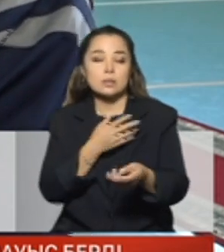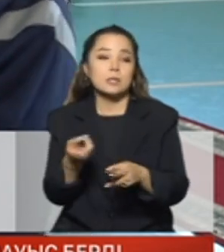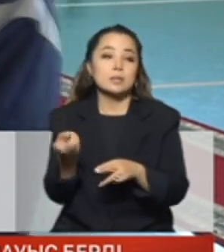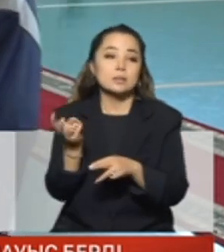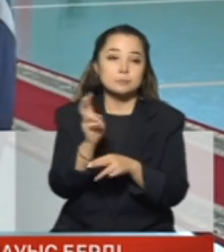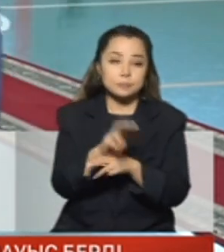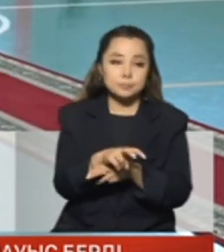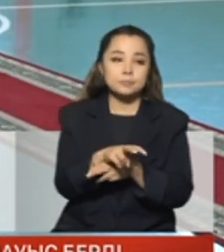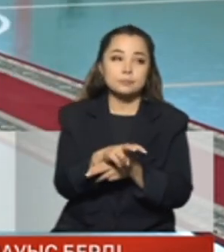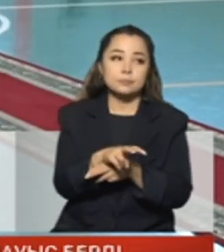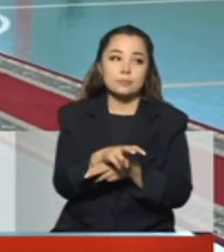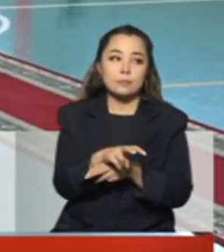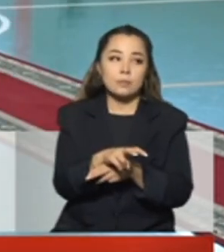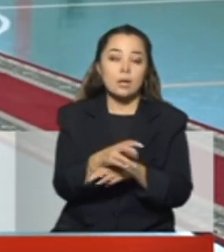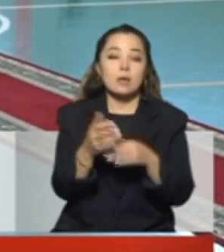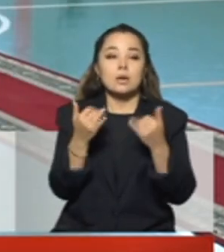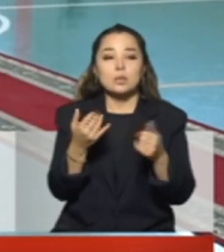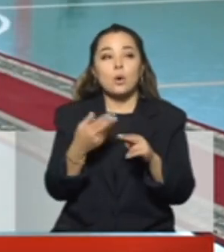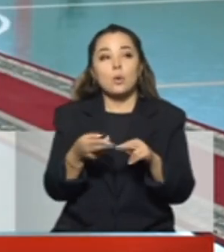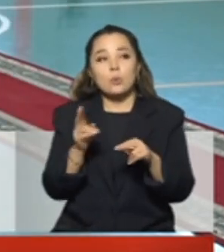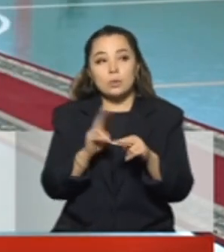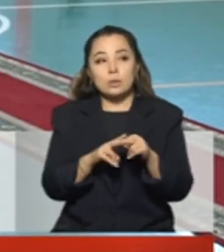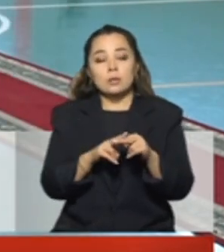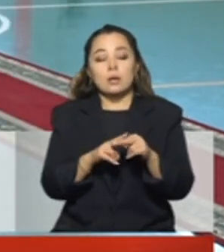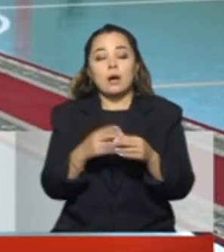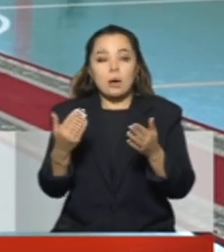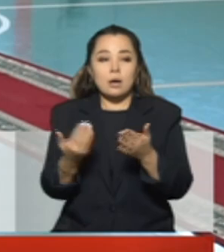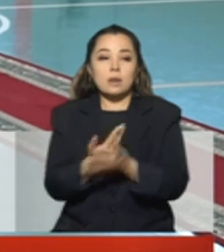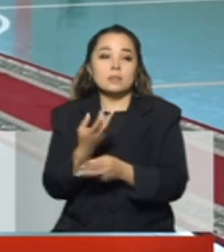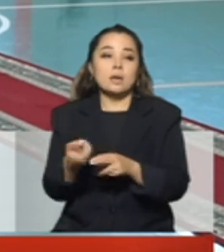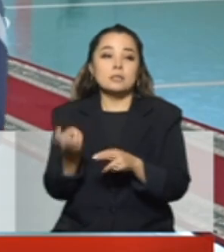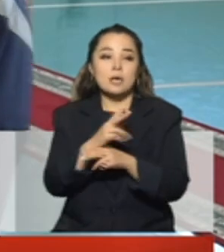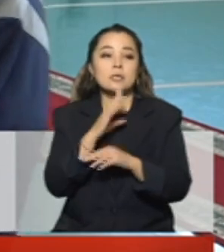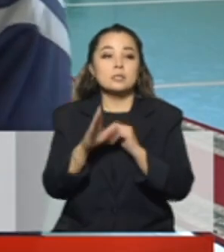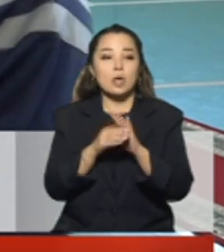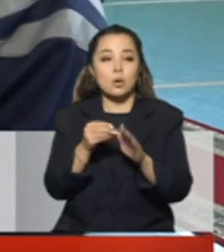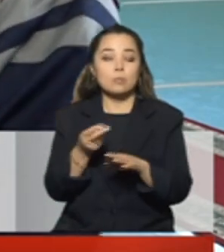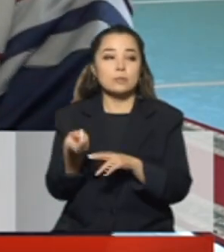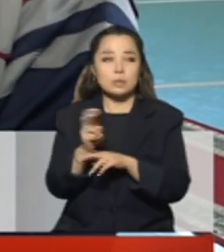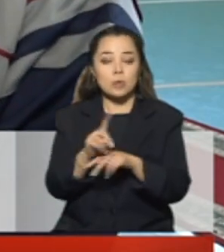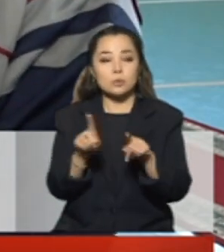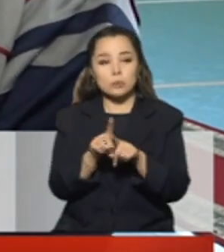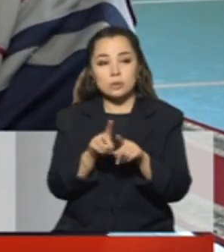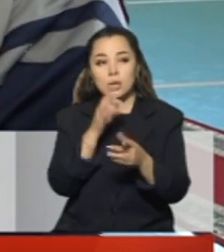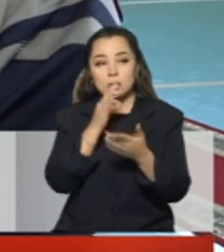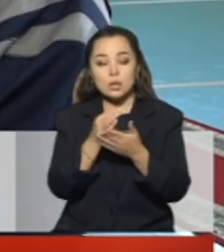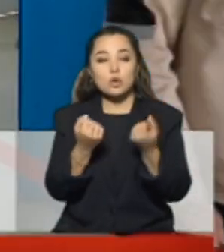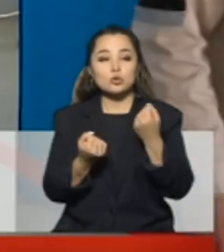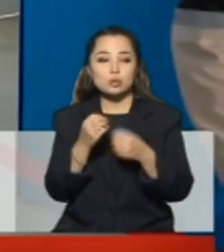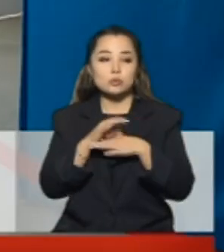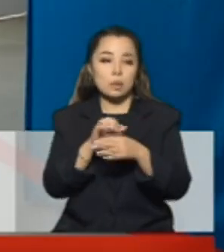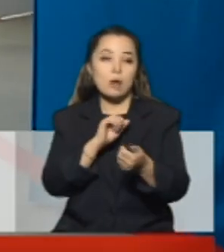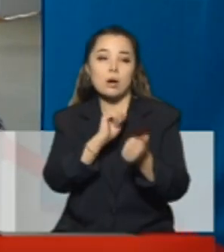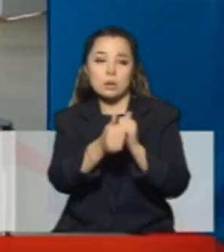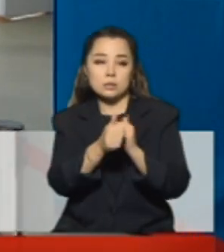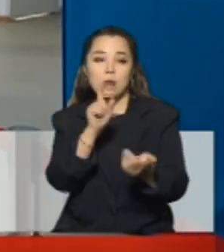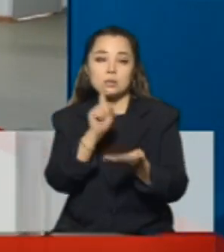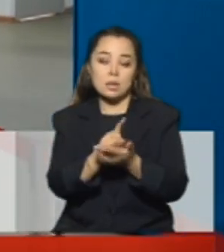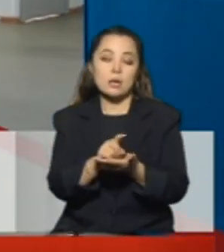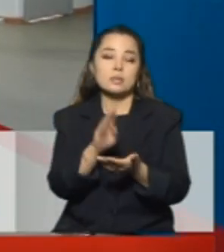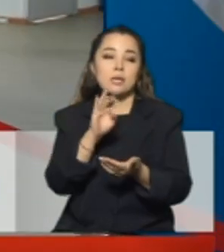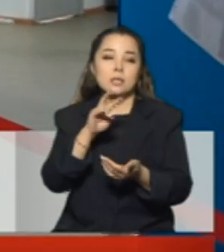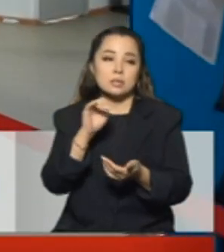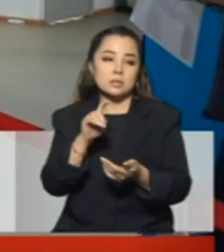бердік. Енді сол қайтадан барып жаңағы дауыс беретіндер дауыстамыз, жүргізушілерді бәрін. Теңіз